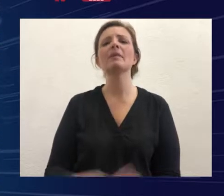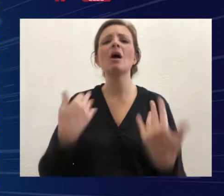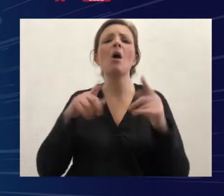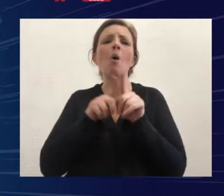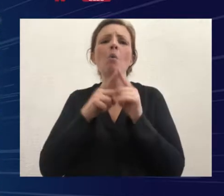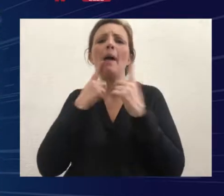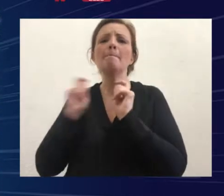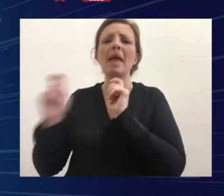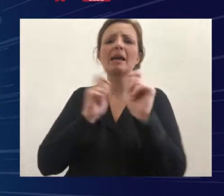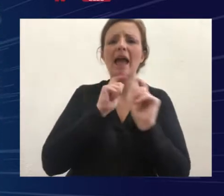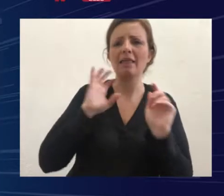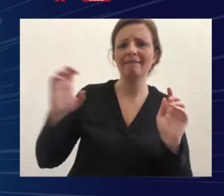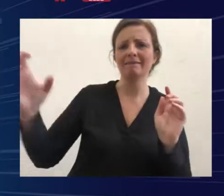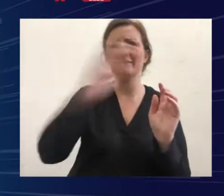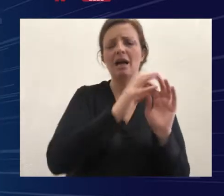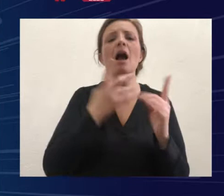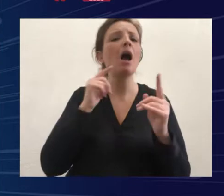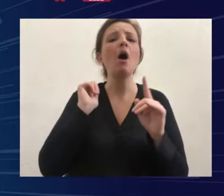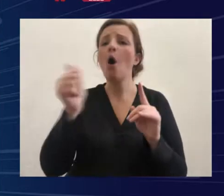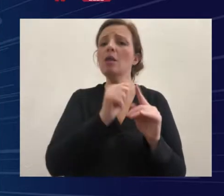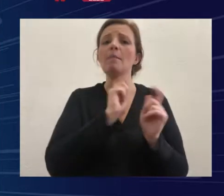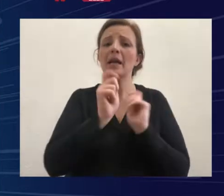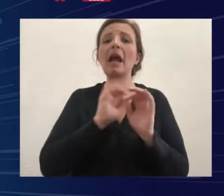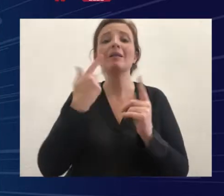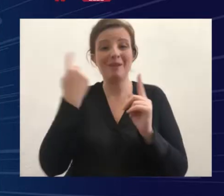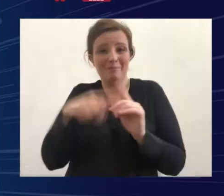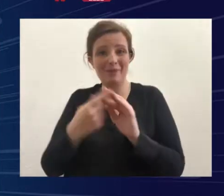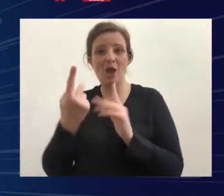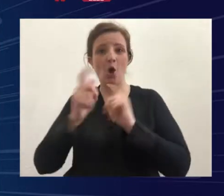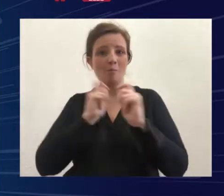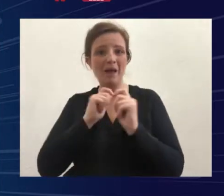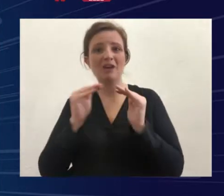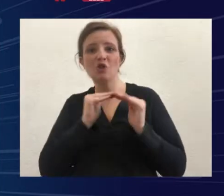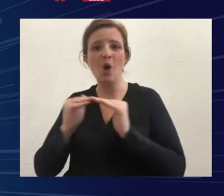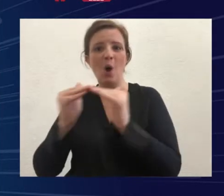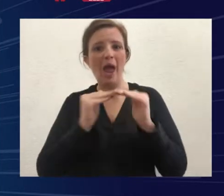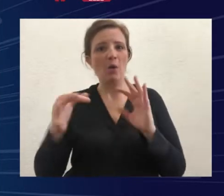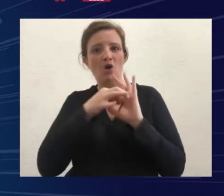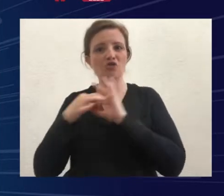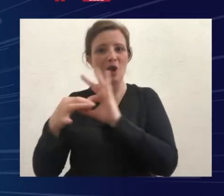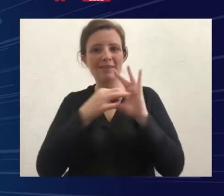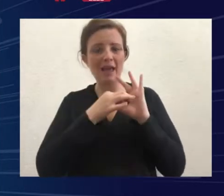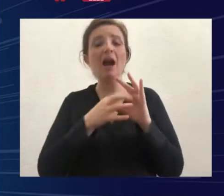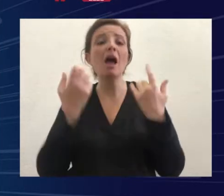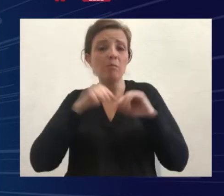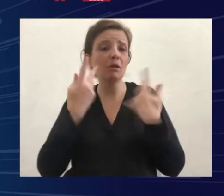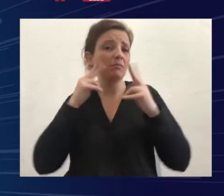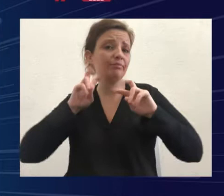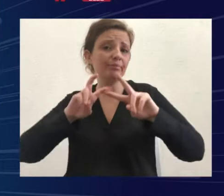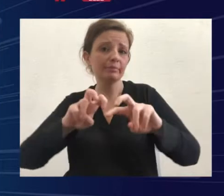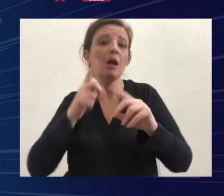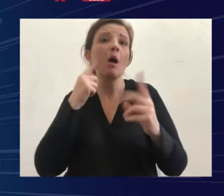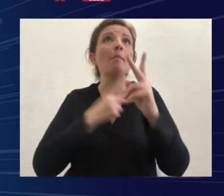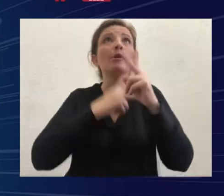Come su ogni mercato, per ogni mercato, anche il fenomeno del commercio equo e solidale può essere